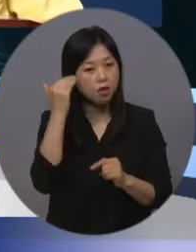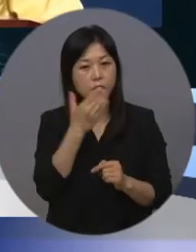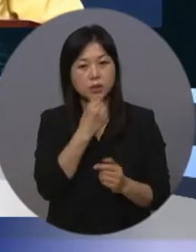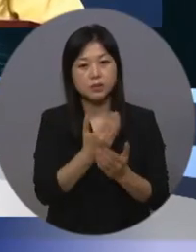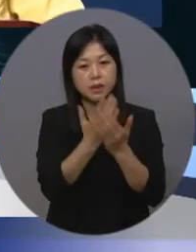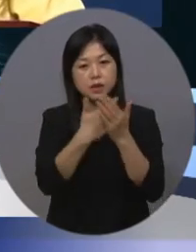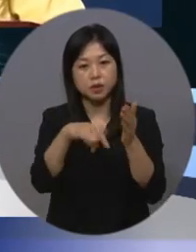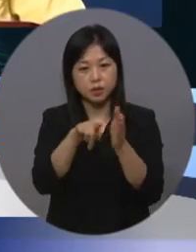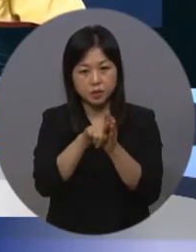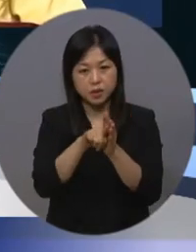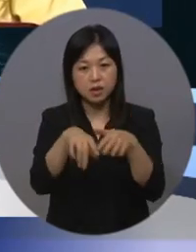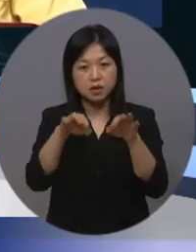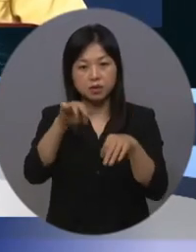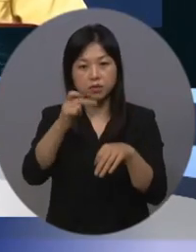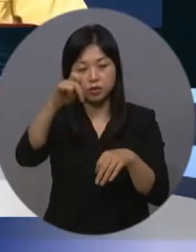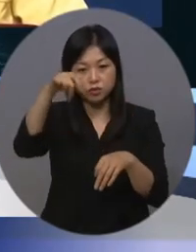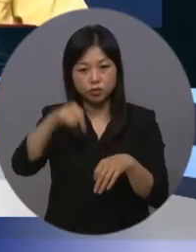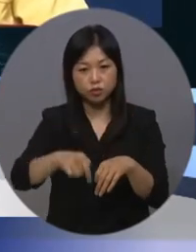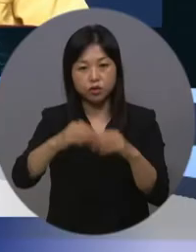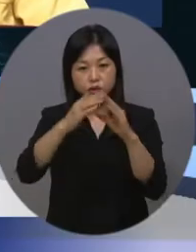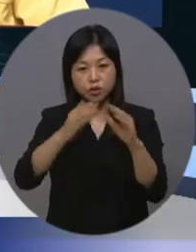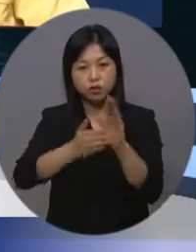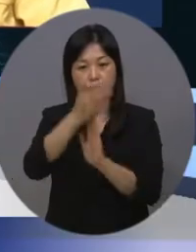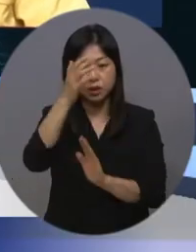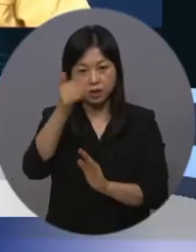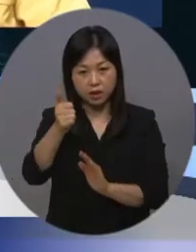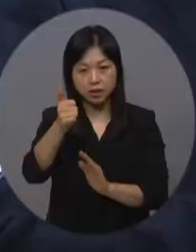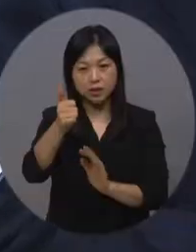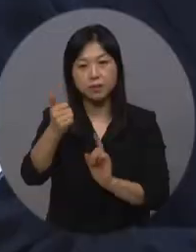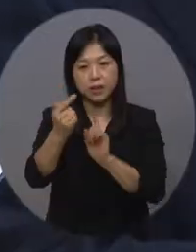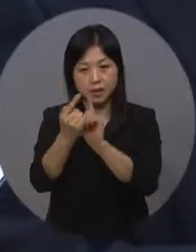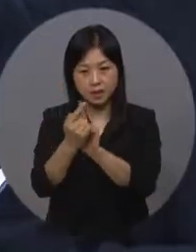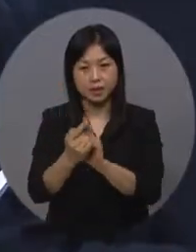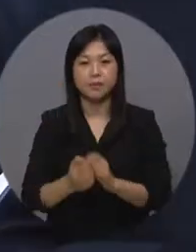김승수 전주시장을 복지TV가 만나봤습니다.